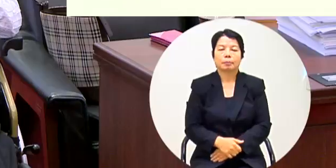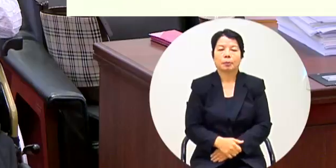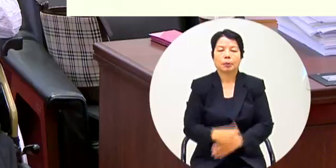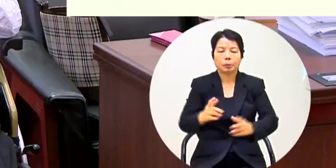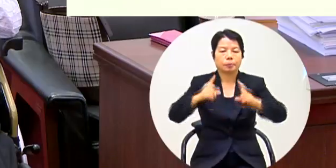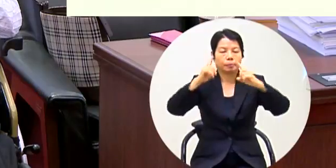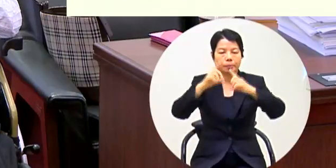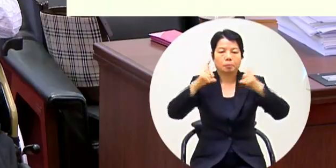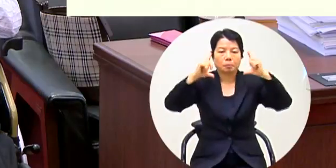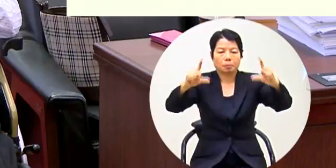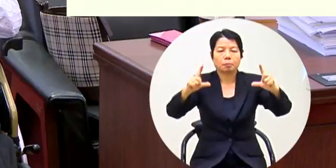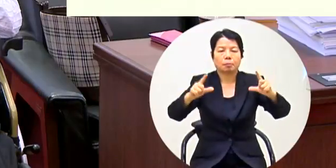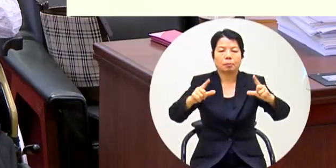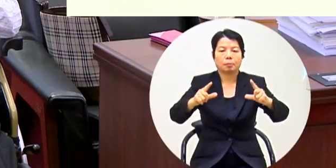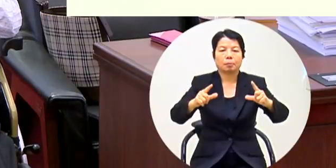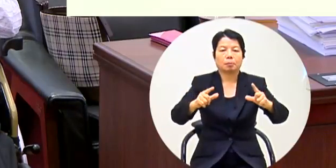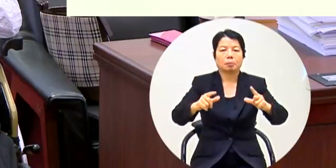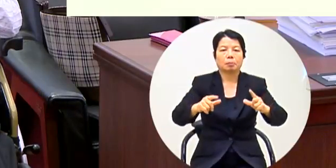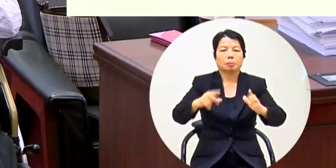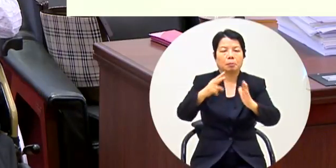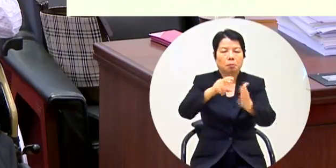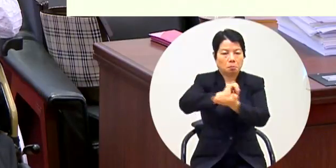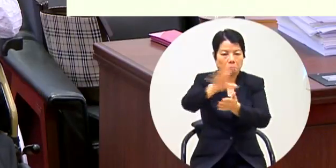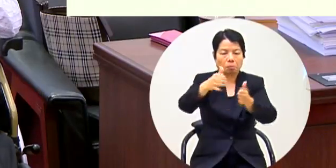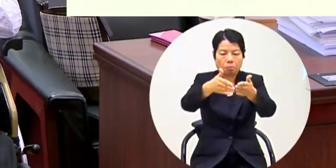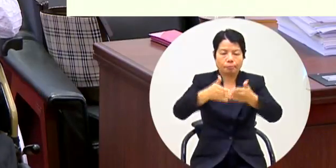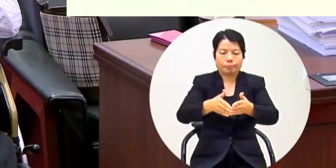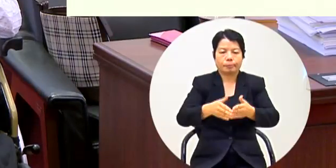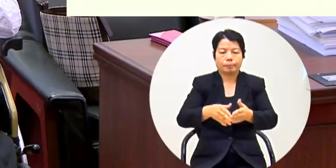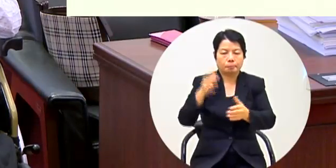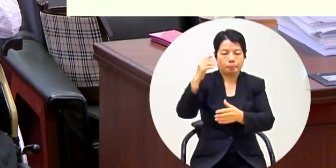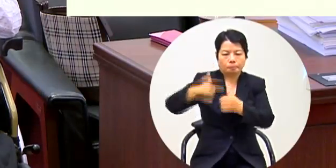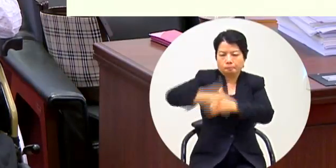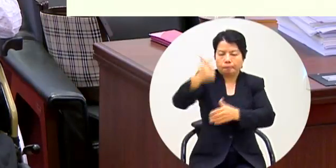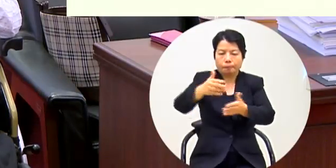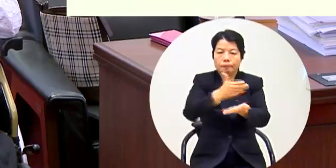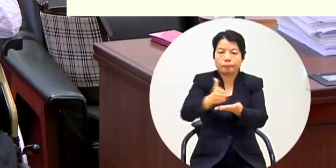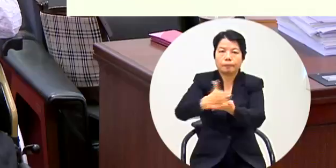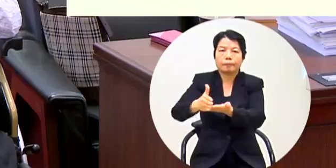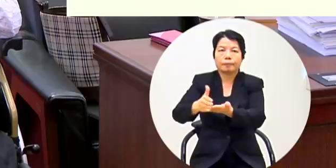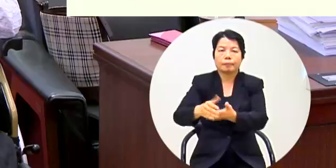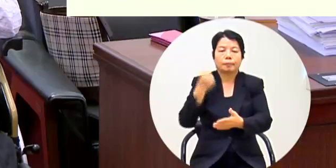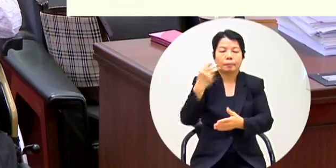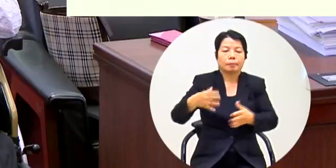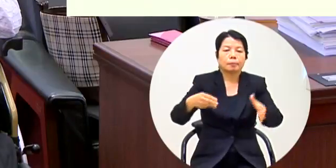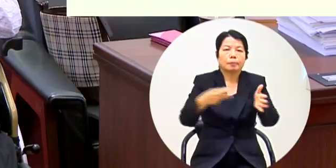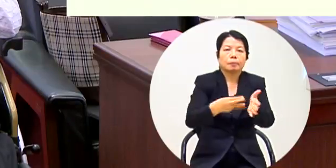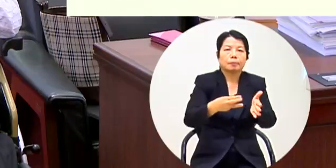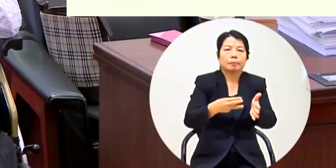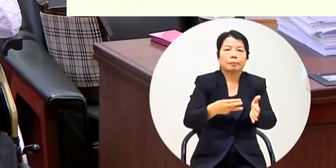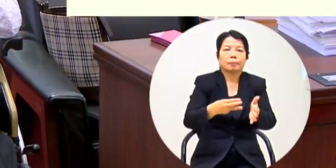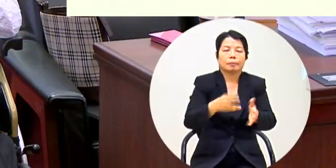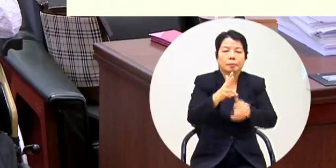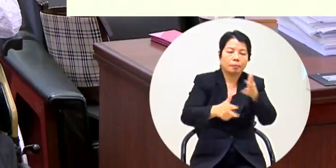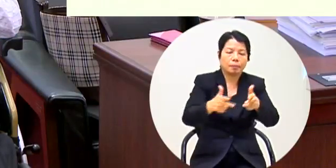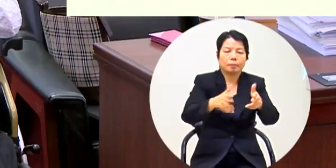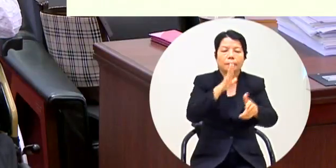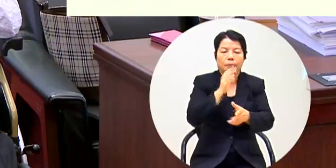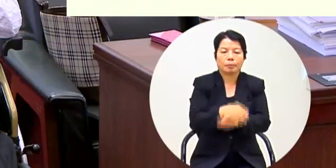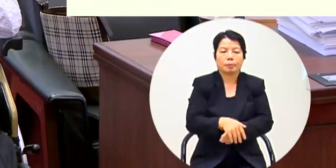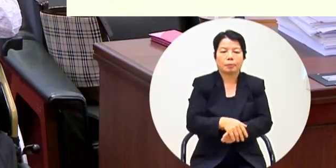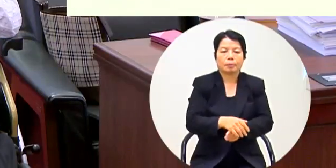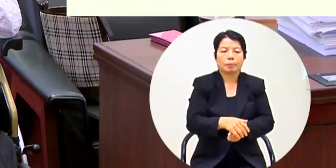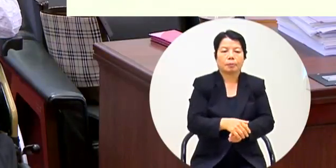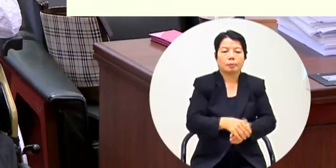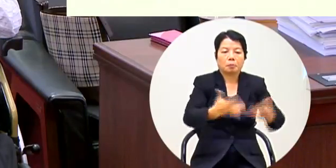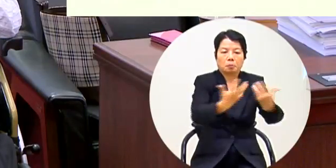来除役。那新达电厂总共有4个机组，好，都是燃煤的，1到4号都是燃煤的。